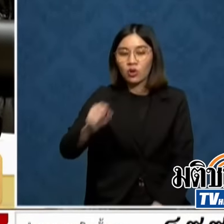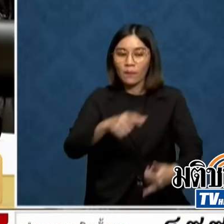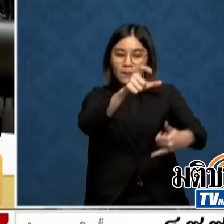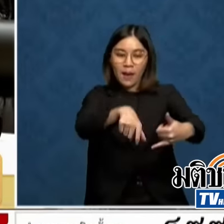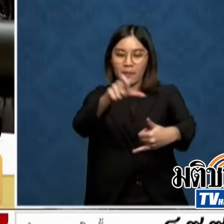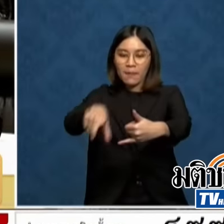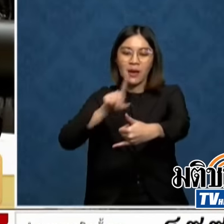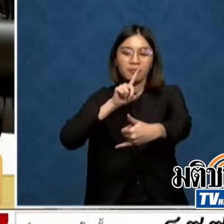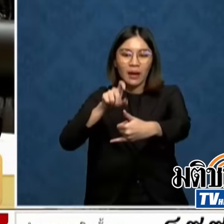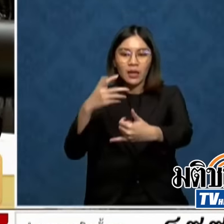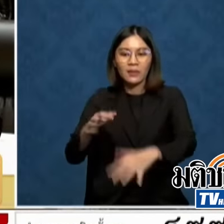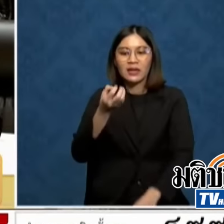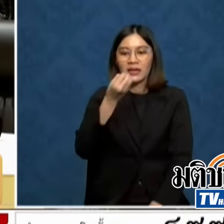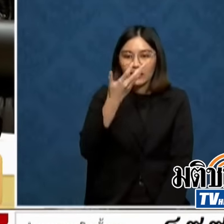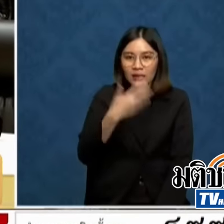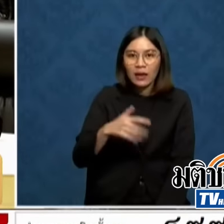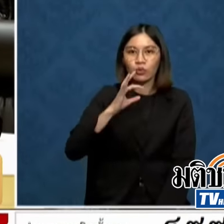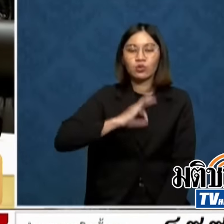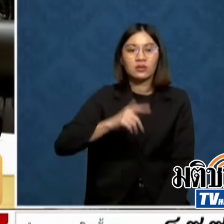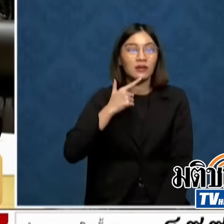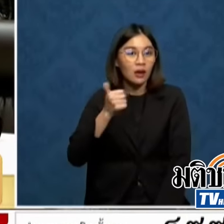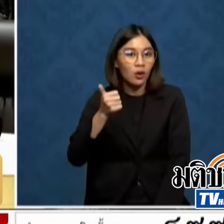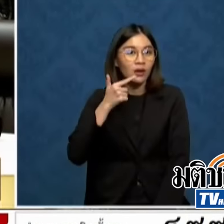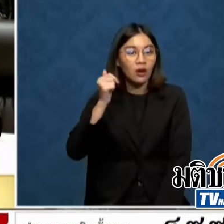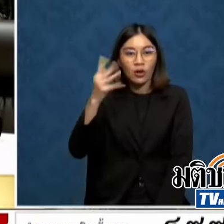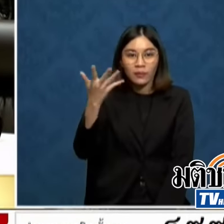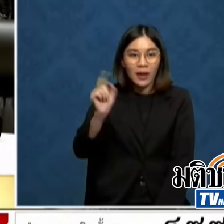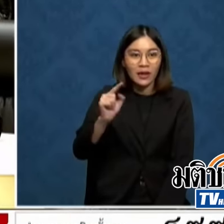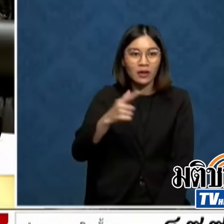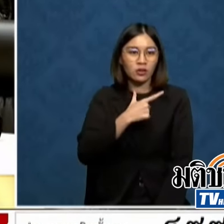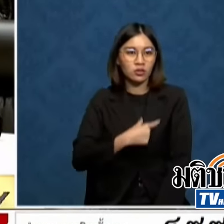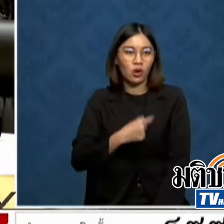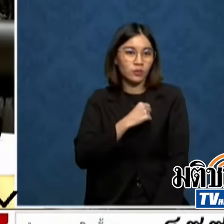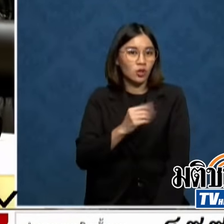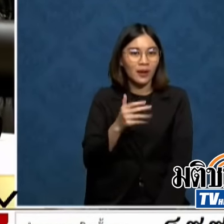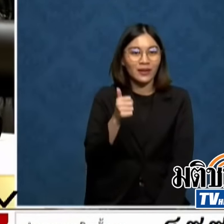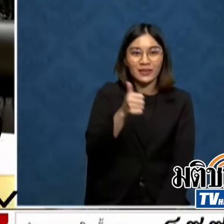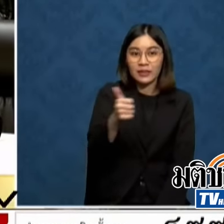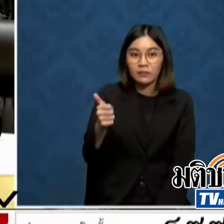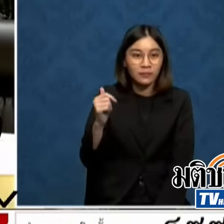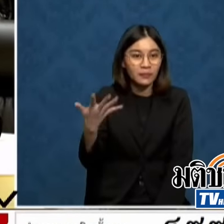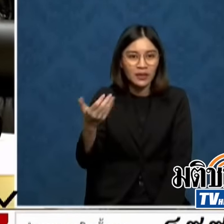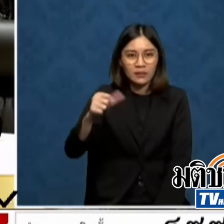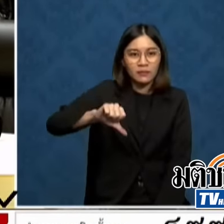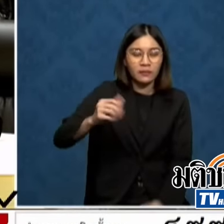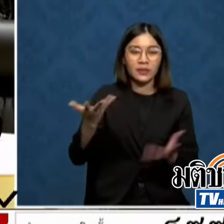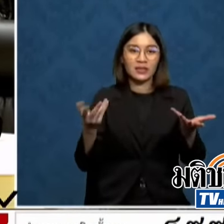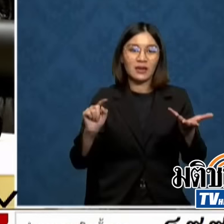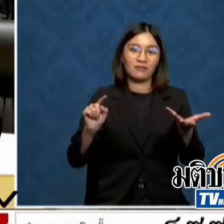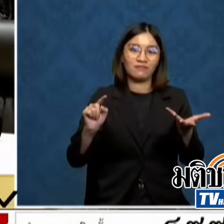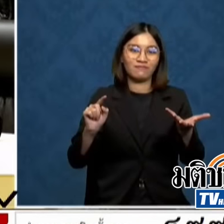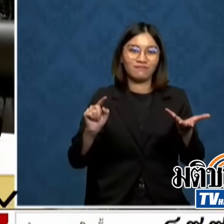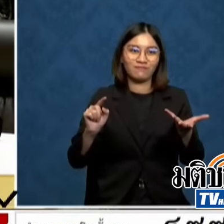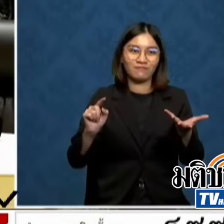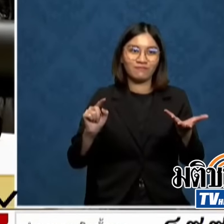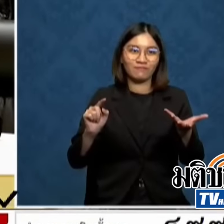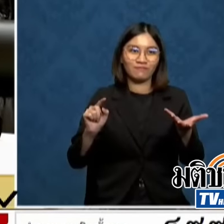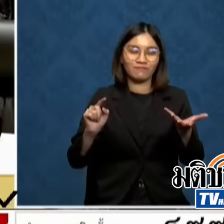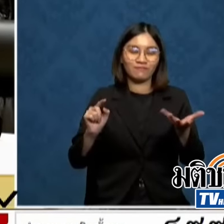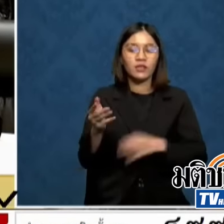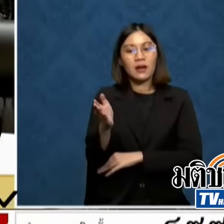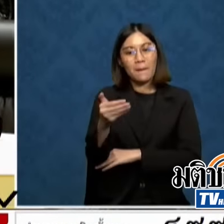ว่าท่านทานแล้วรสชาติเป็นอย่างไรอร่อยหรือไม่อร่อยชอบหรือไม่ชอบดีหรือไม่ดีแค่นั้นเองท่านประธานก็น